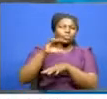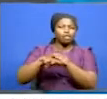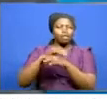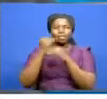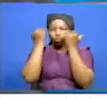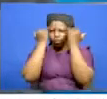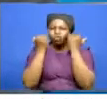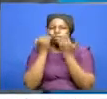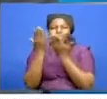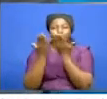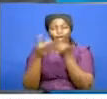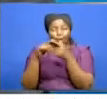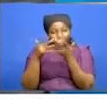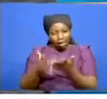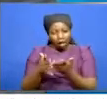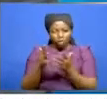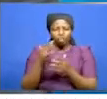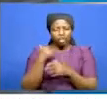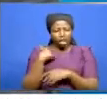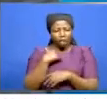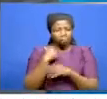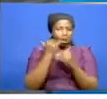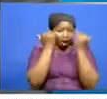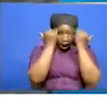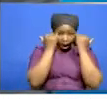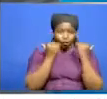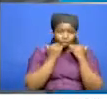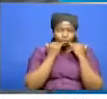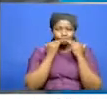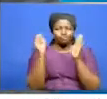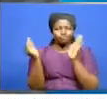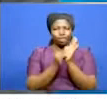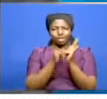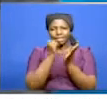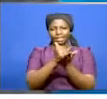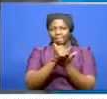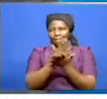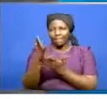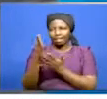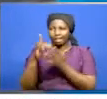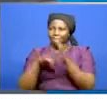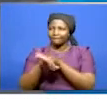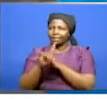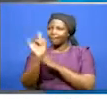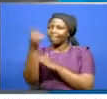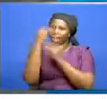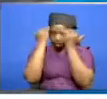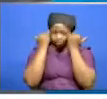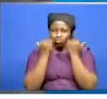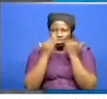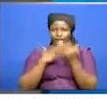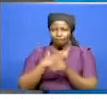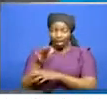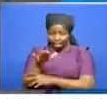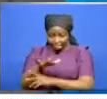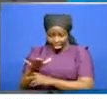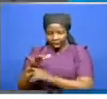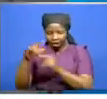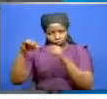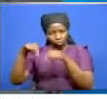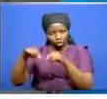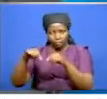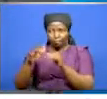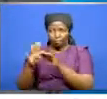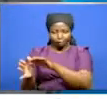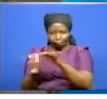judicial services. Lakini sasa hii tumemanage kupata court, imegazetiwa katika court ya kwanza in my constituency. Sasa hii ndio tumeleta.